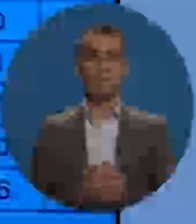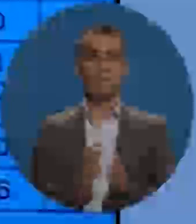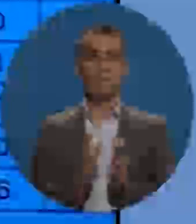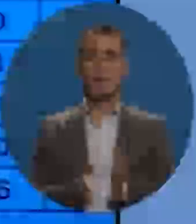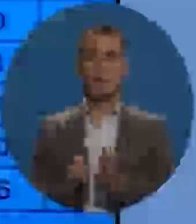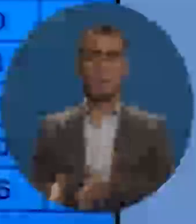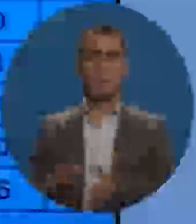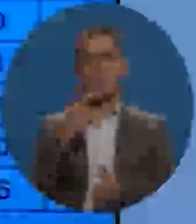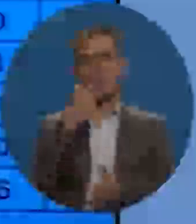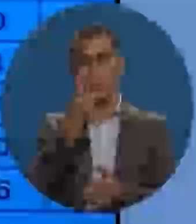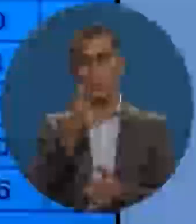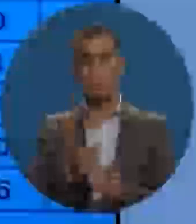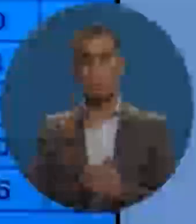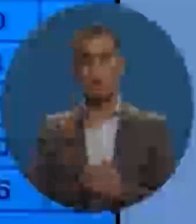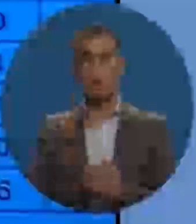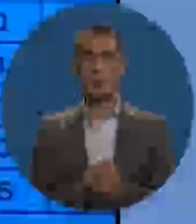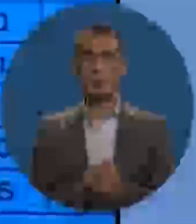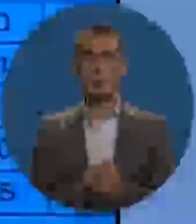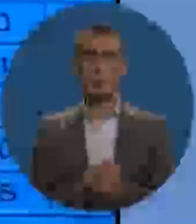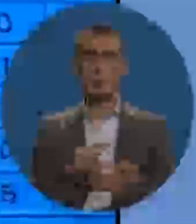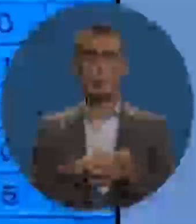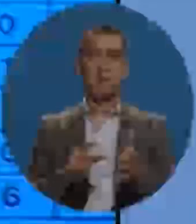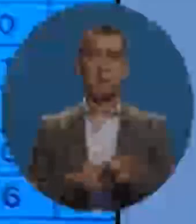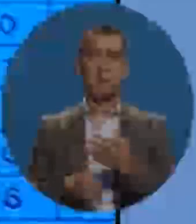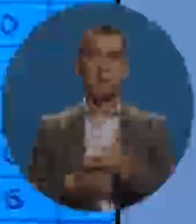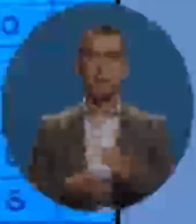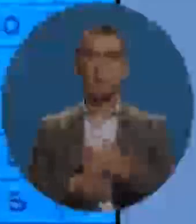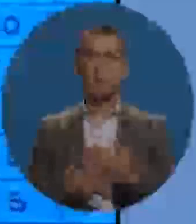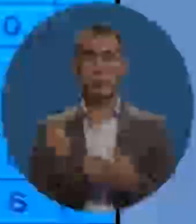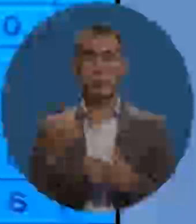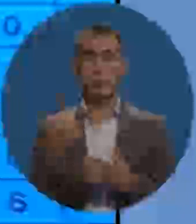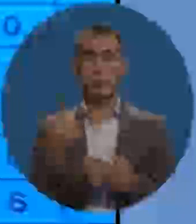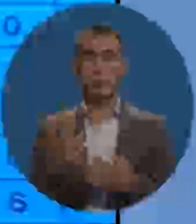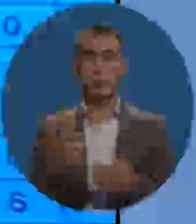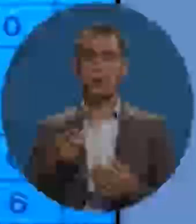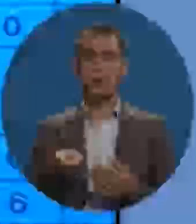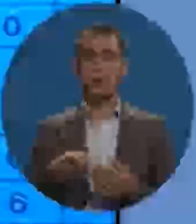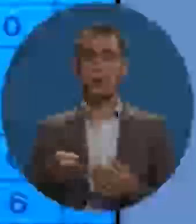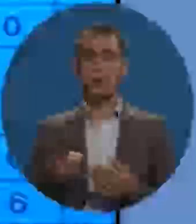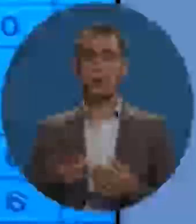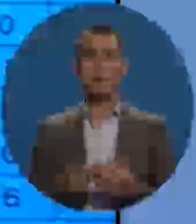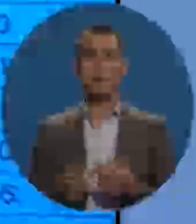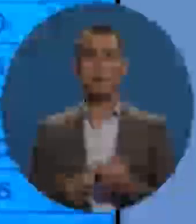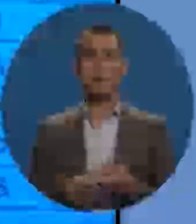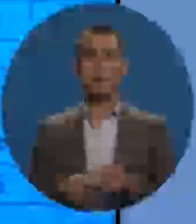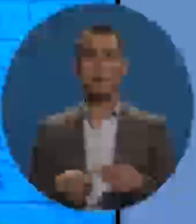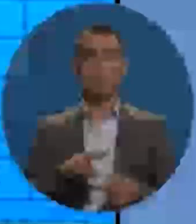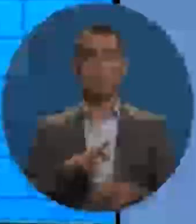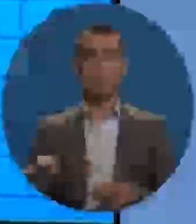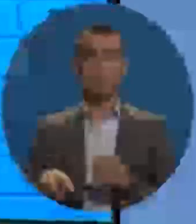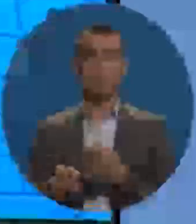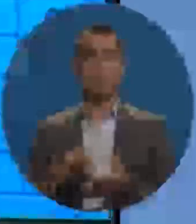Қараймыз кестеге. Классларға бөлінген бірліклер классы, мыңлықлар классы, миллионлар